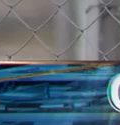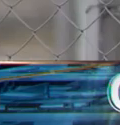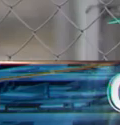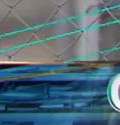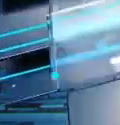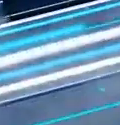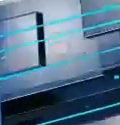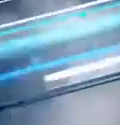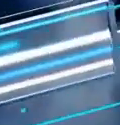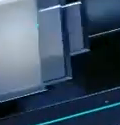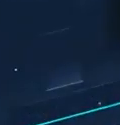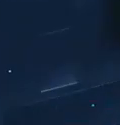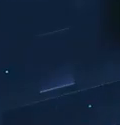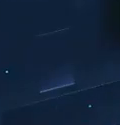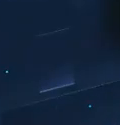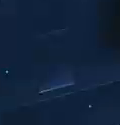коммунальных платежей.